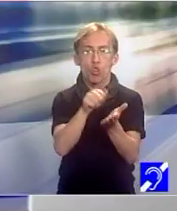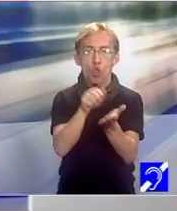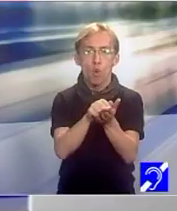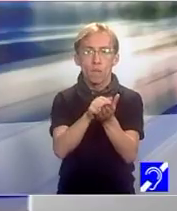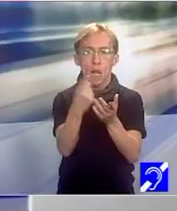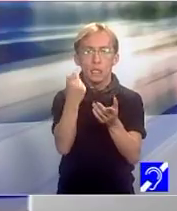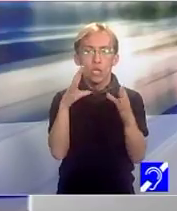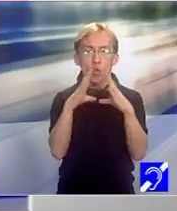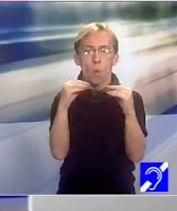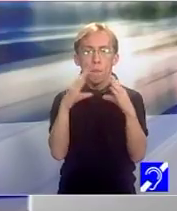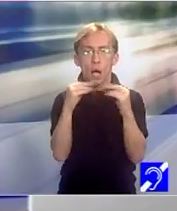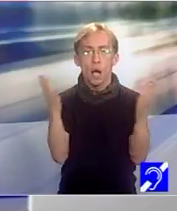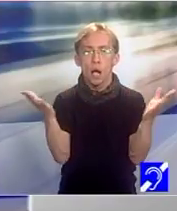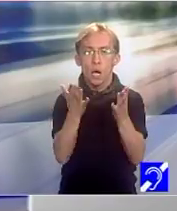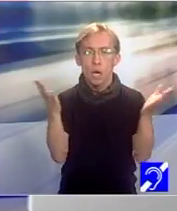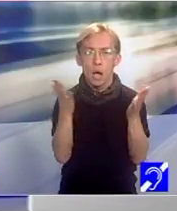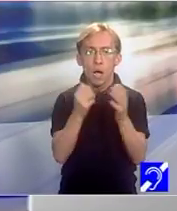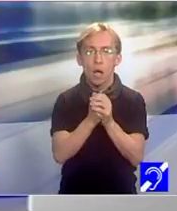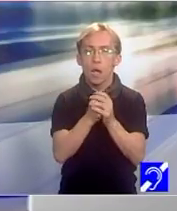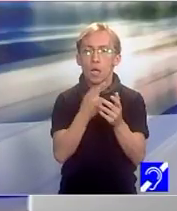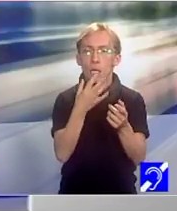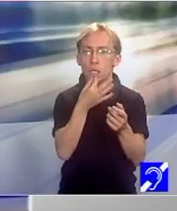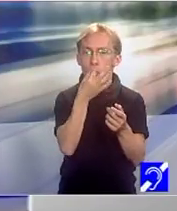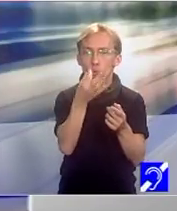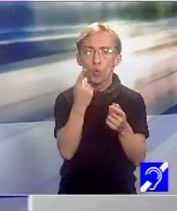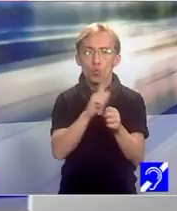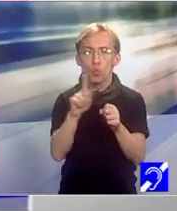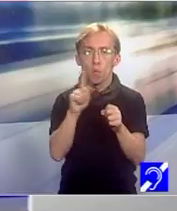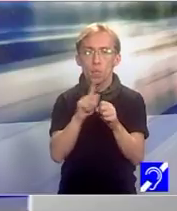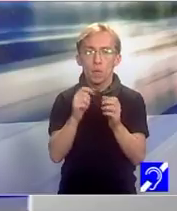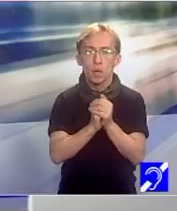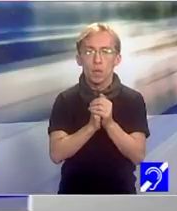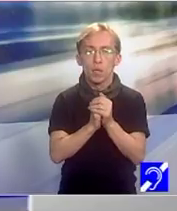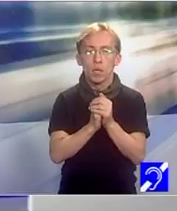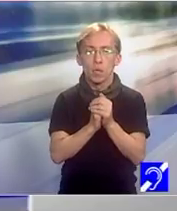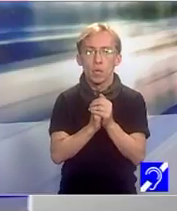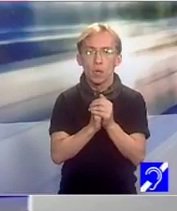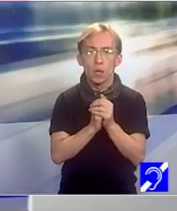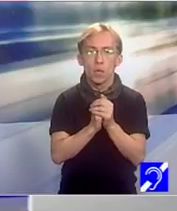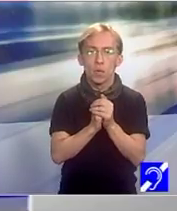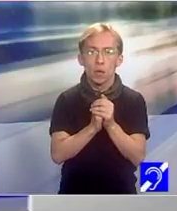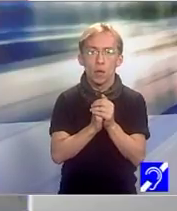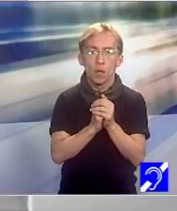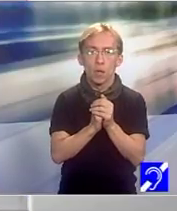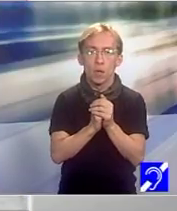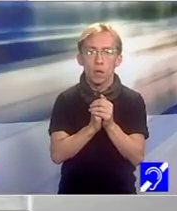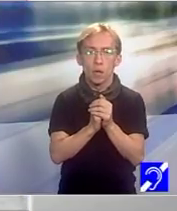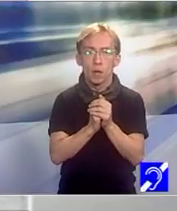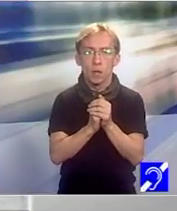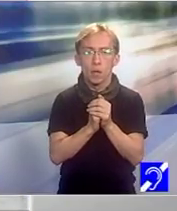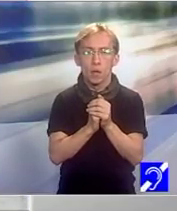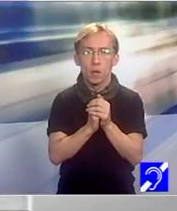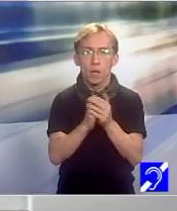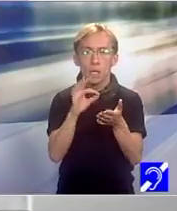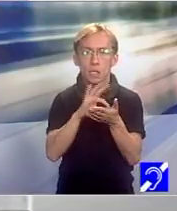din România care abordează un subiect dur, acela al abandonului, izolării și abuzurilor. Scrisă